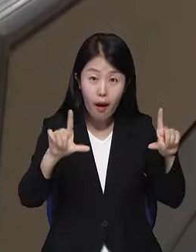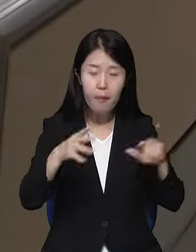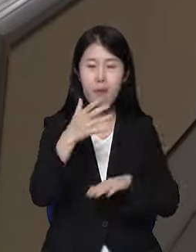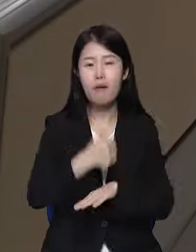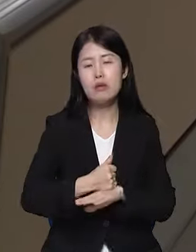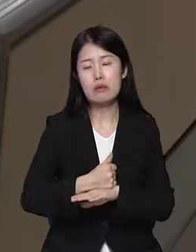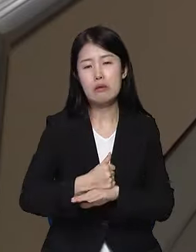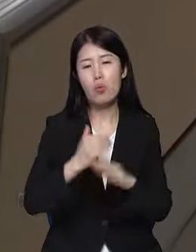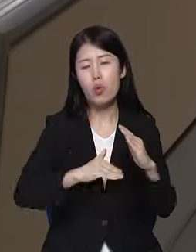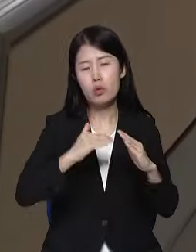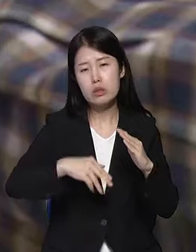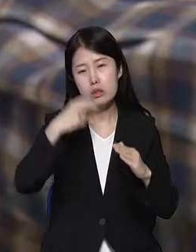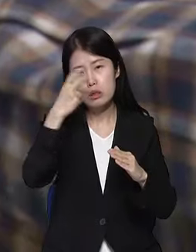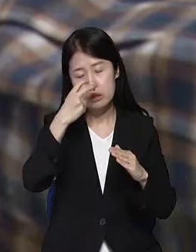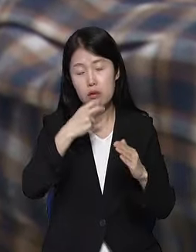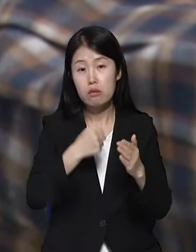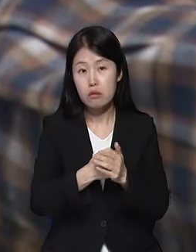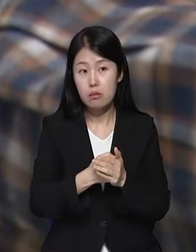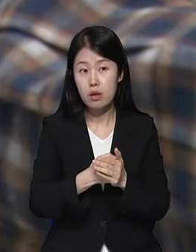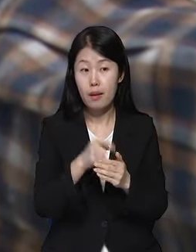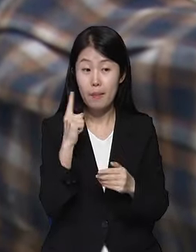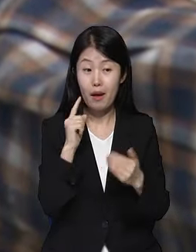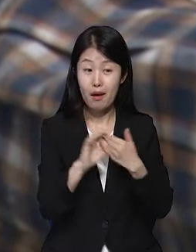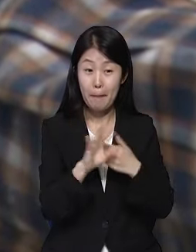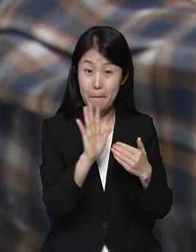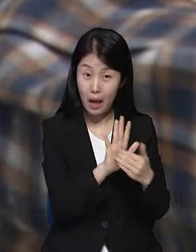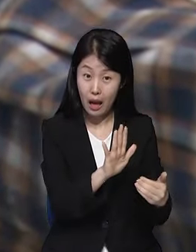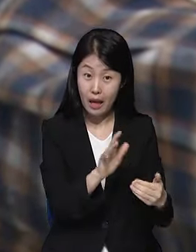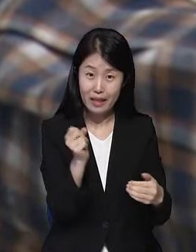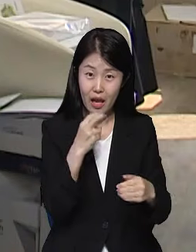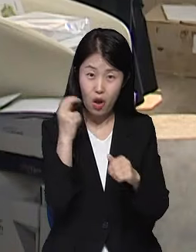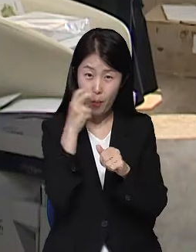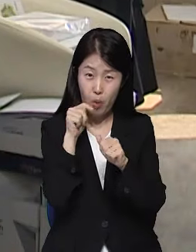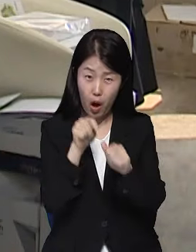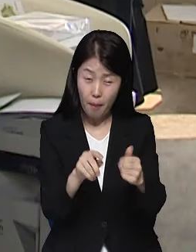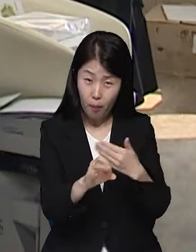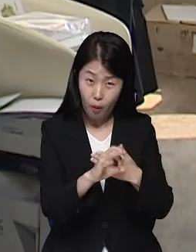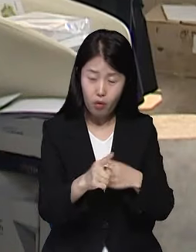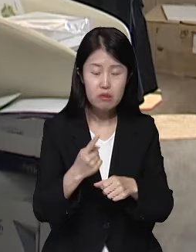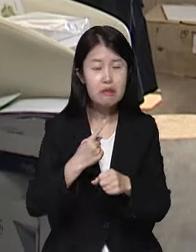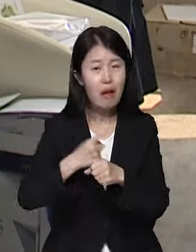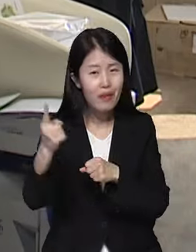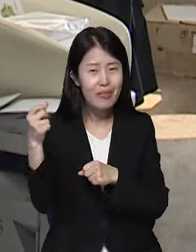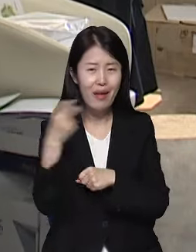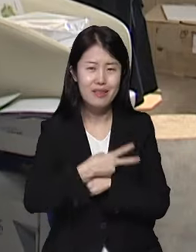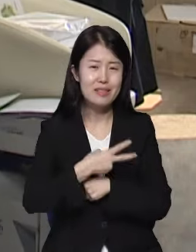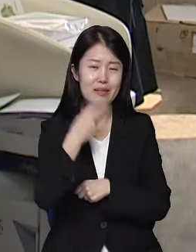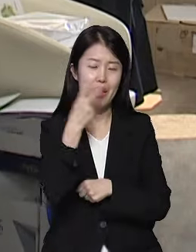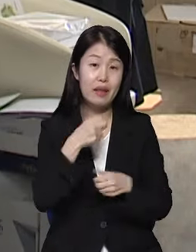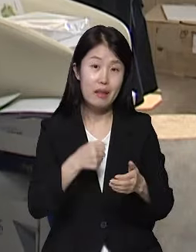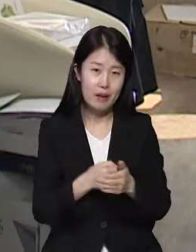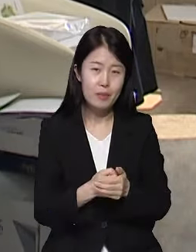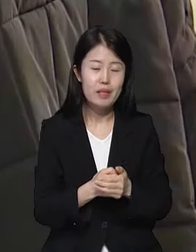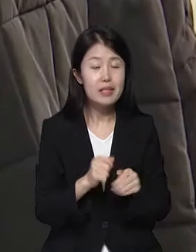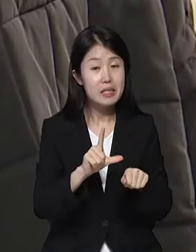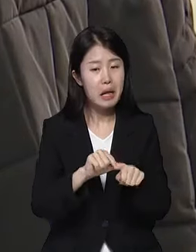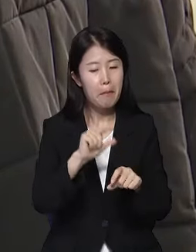정기심사로 탈락한 사업들은 내년 정기심사나 수시심사까지 기다려야 해 차질이 불가피할 것으로